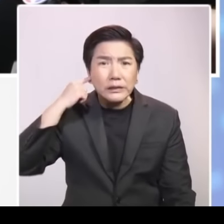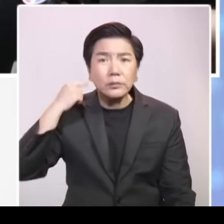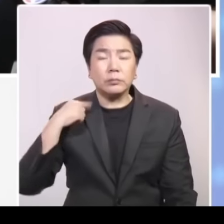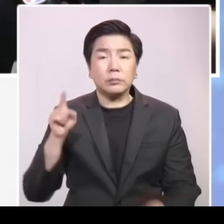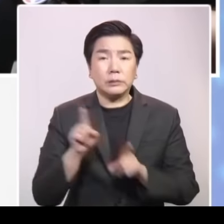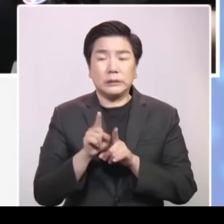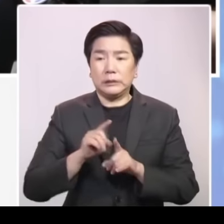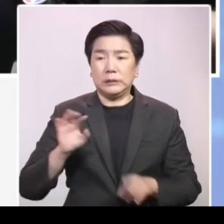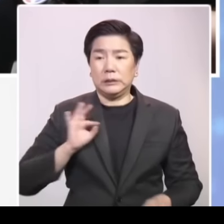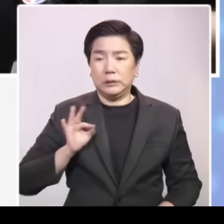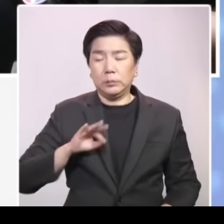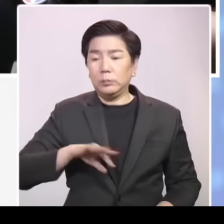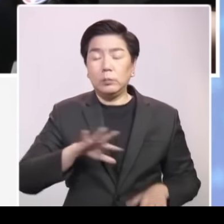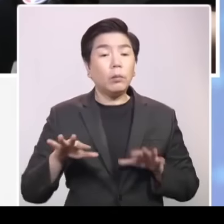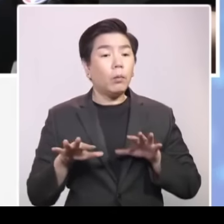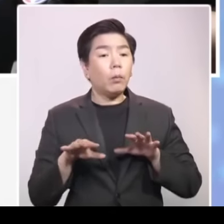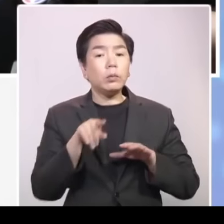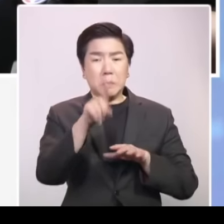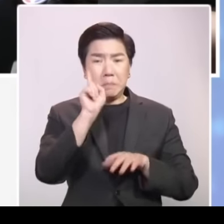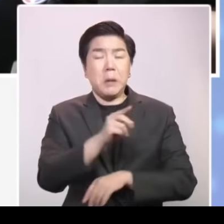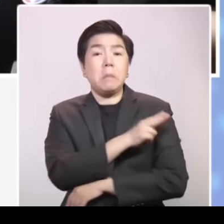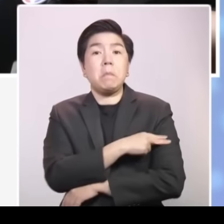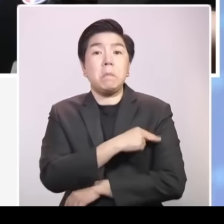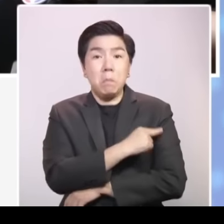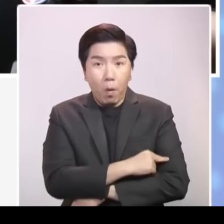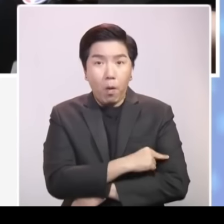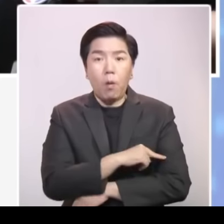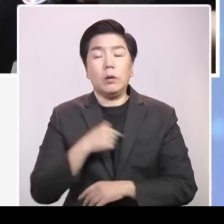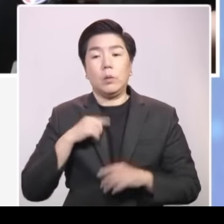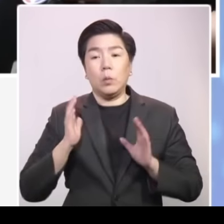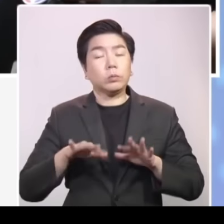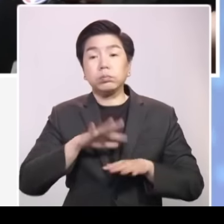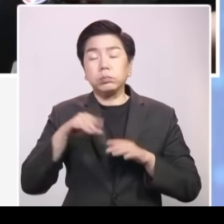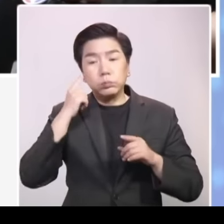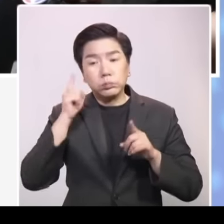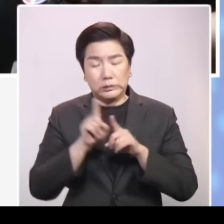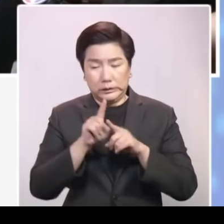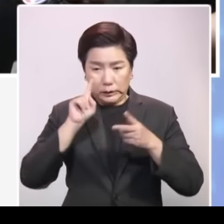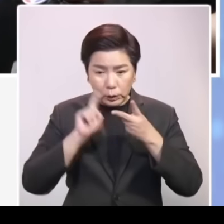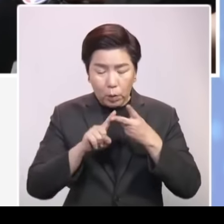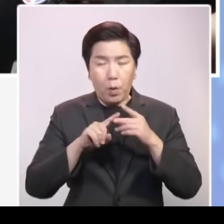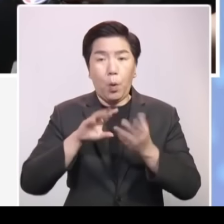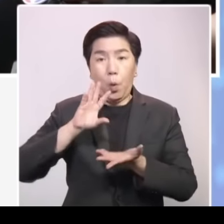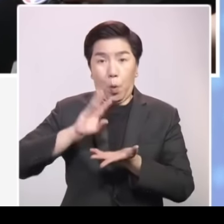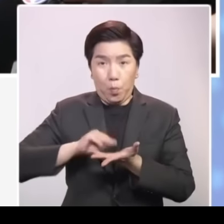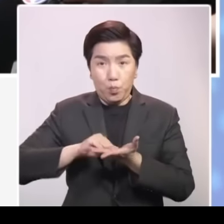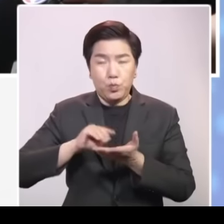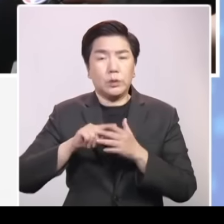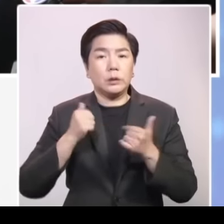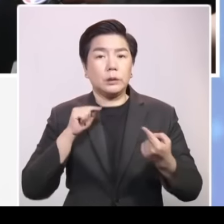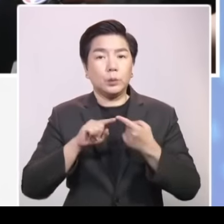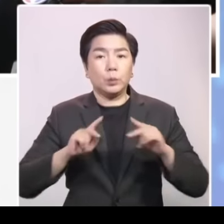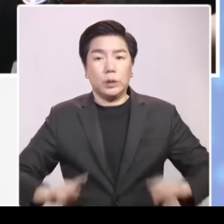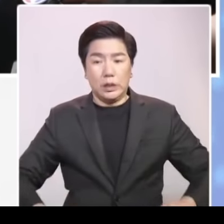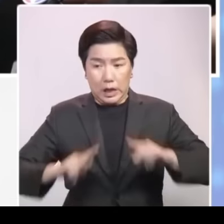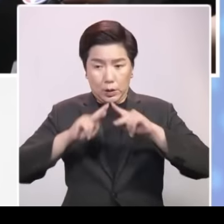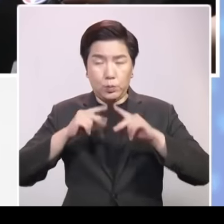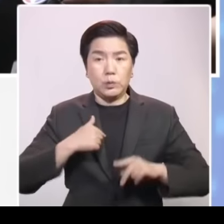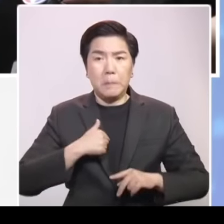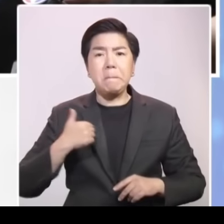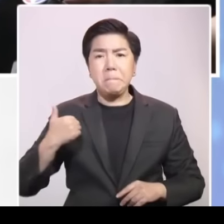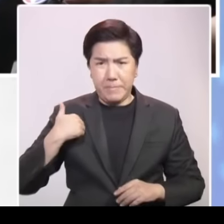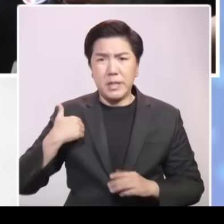สมาชิกทั้งหลายก็ยังเข้าใจว่าเป็นเช่นนั้นนะครับตลอดจนข้อมูลอื่นๆที่ทางเอ่อกระทรวงเองเนี่ยก็